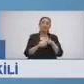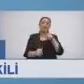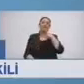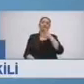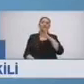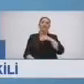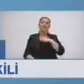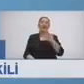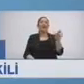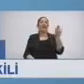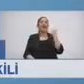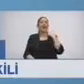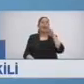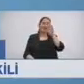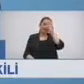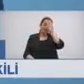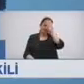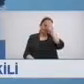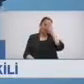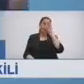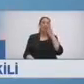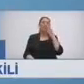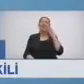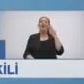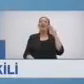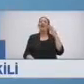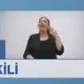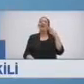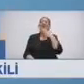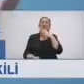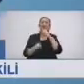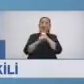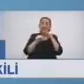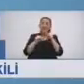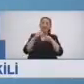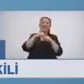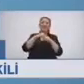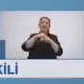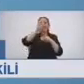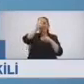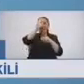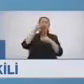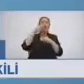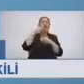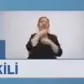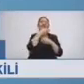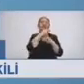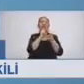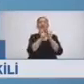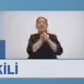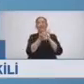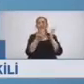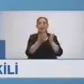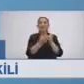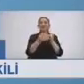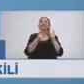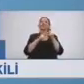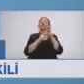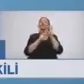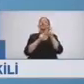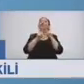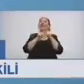Gelin İstanbul'un dezavantajlı ilçelerini İstanbul'un avantajı haline çevirelim. Şile'yi,